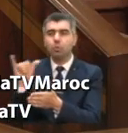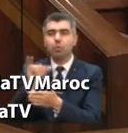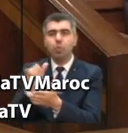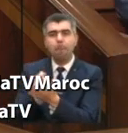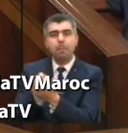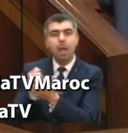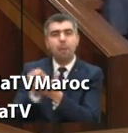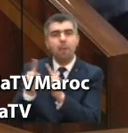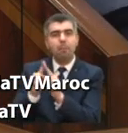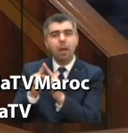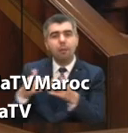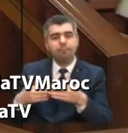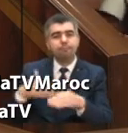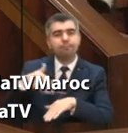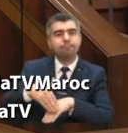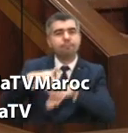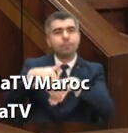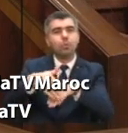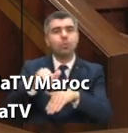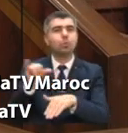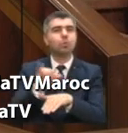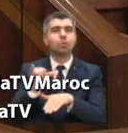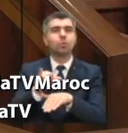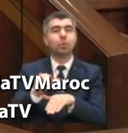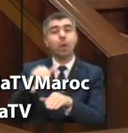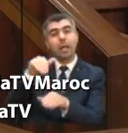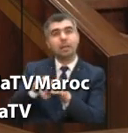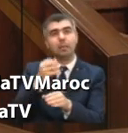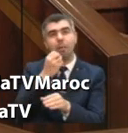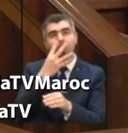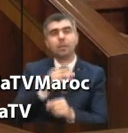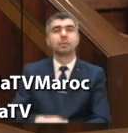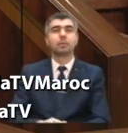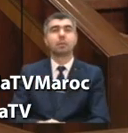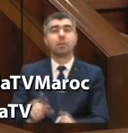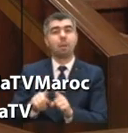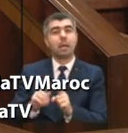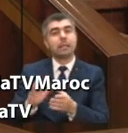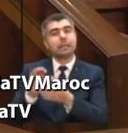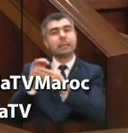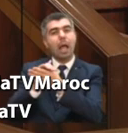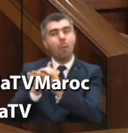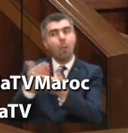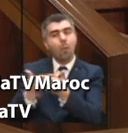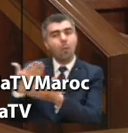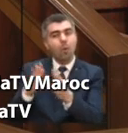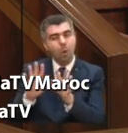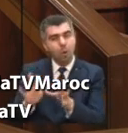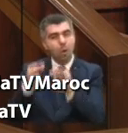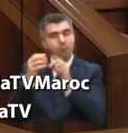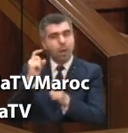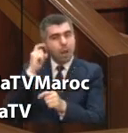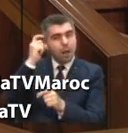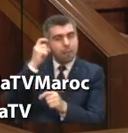ثلاثه المسالك تنعتبروها اساسيه ومهمه في الفريق الاشتراكي من اجل اننا نتعاونوا كاملين في ايجاد الحلول